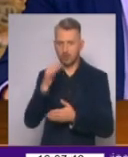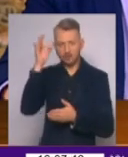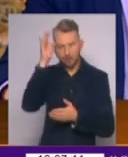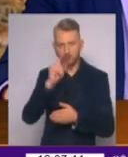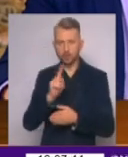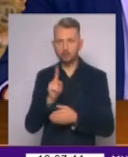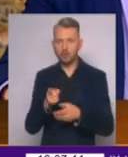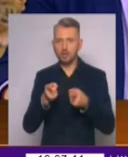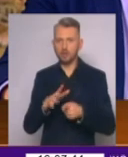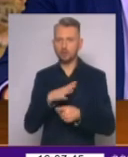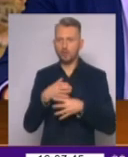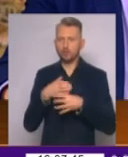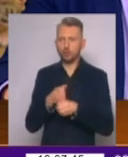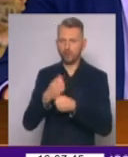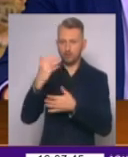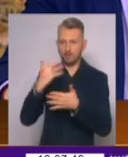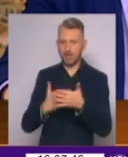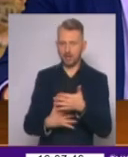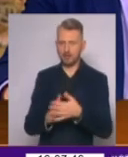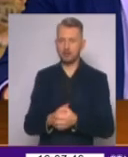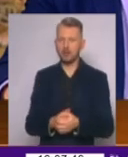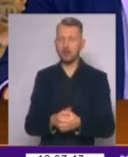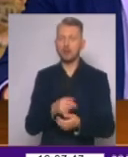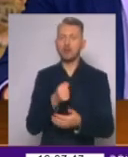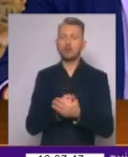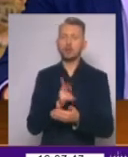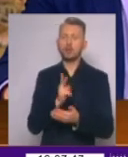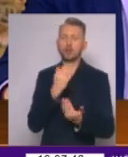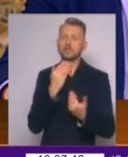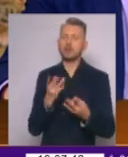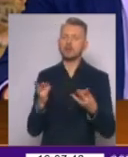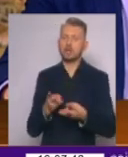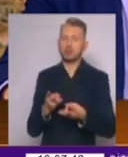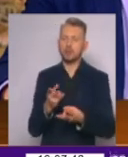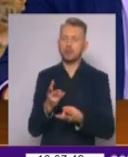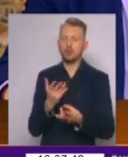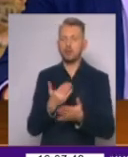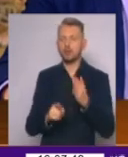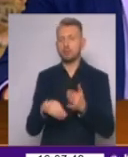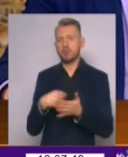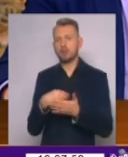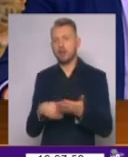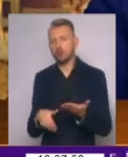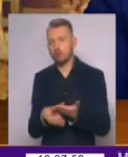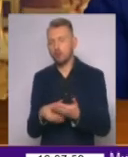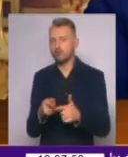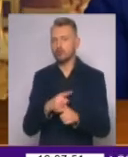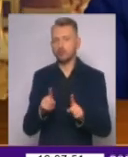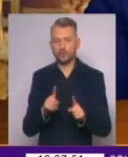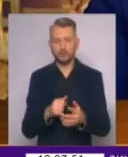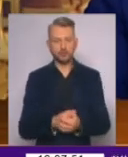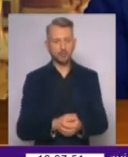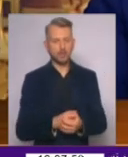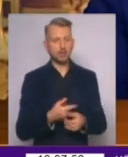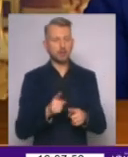що дійсно був скорочений перелік. Пане Олеже, до кого ви порадите звернутися? Хоча б, можливо, за матеріальною допомогою? Чи... Це